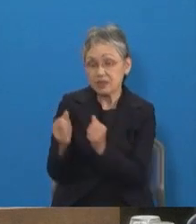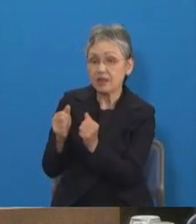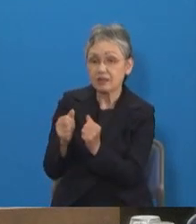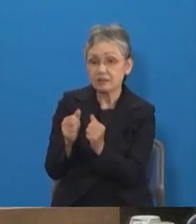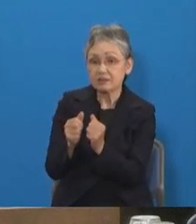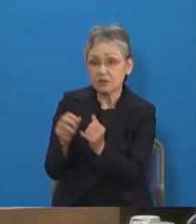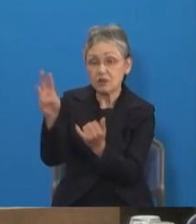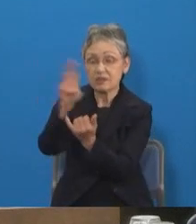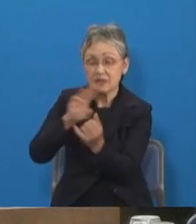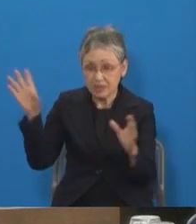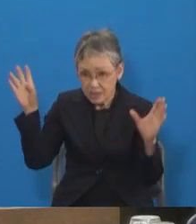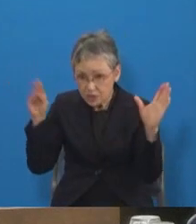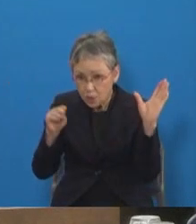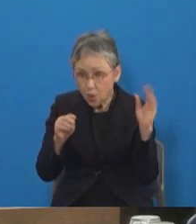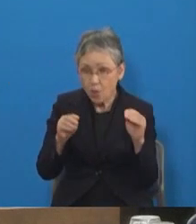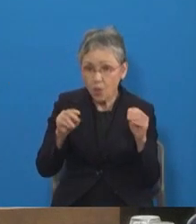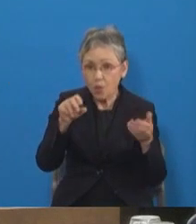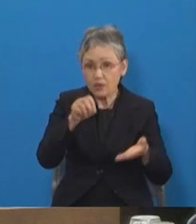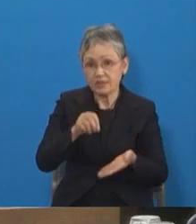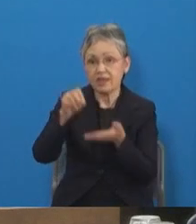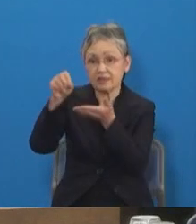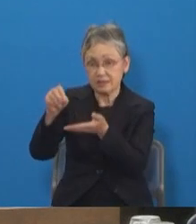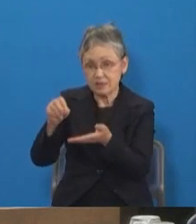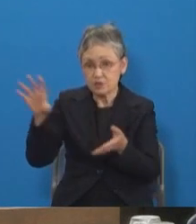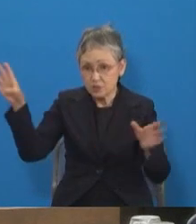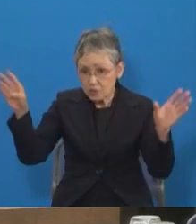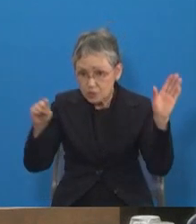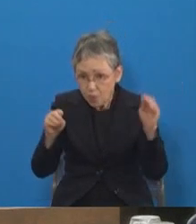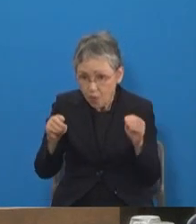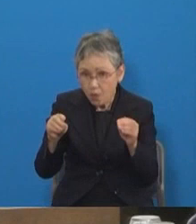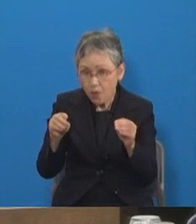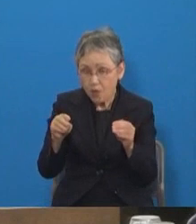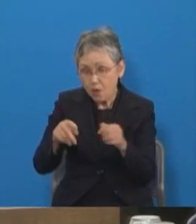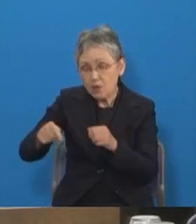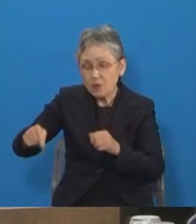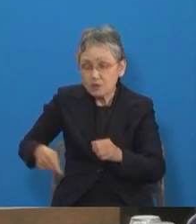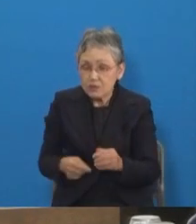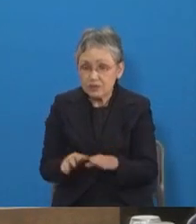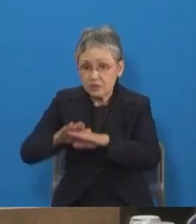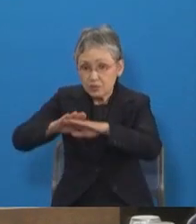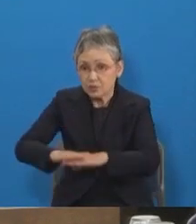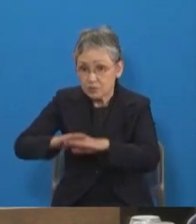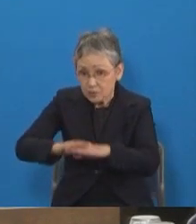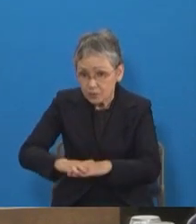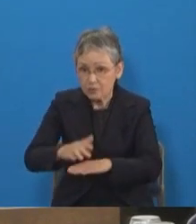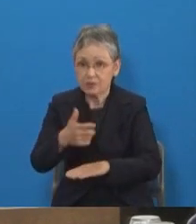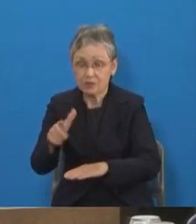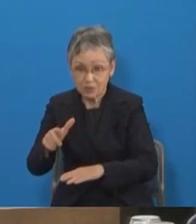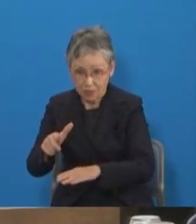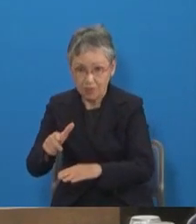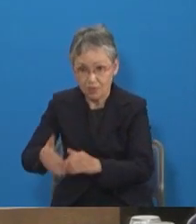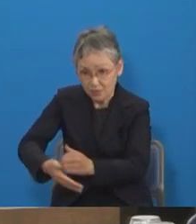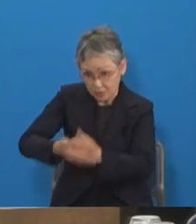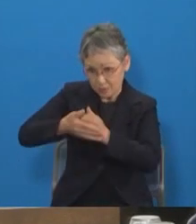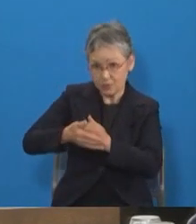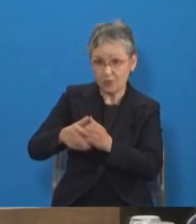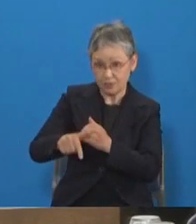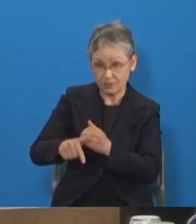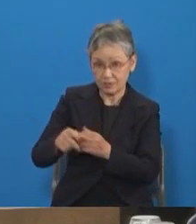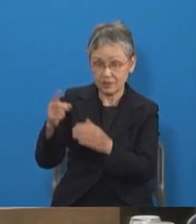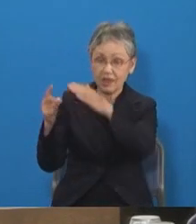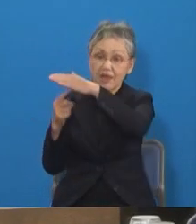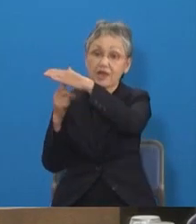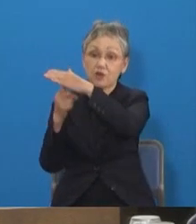伝達、収集及び応急救護活動の場となる避難救助拠点がヘリコプ